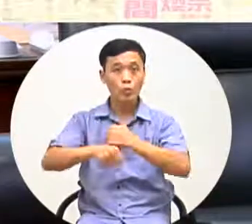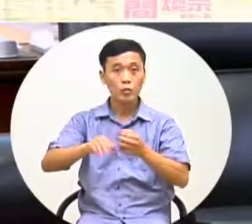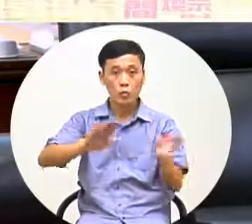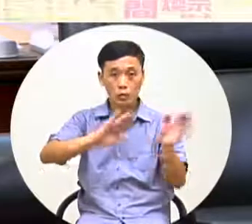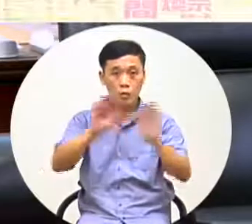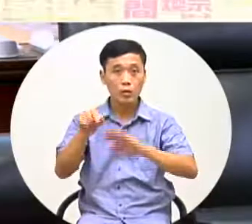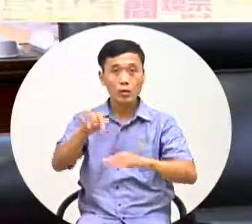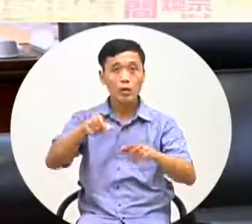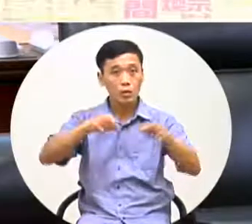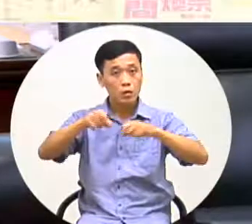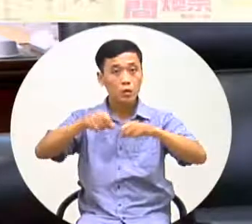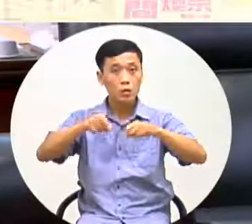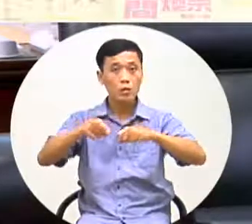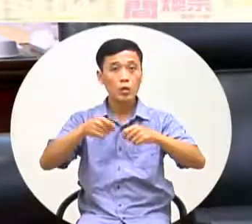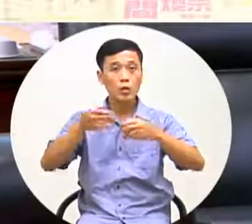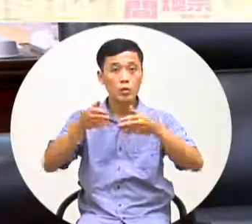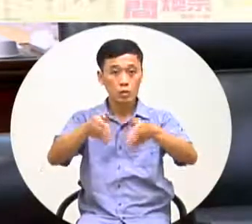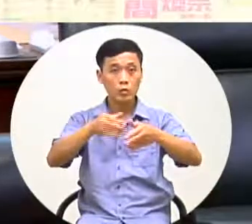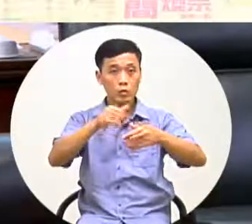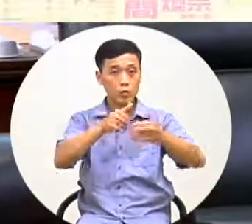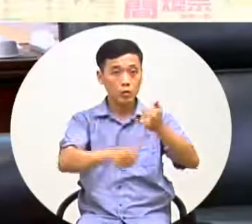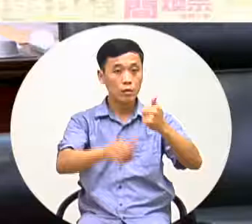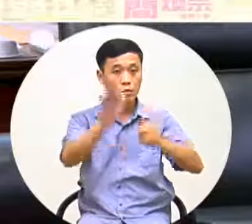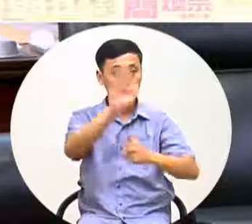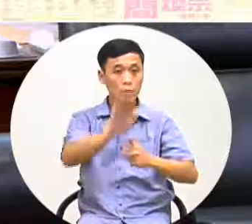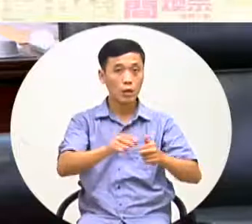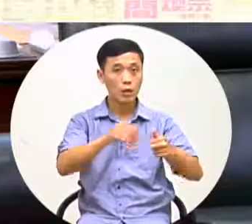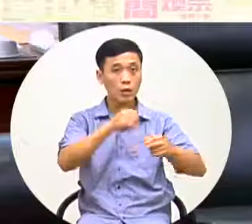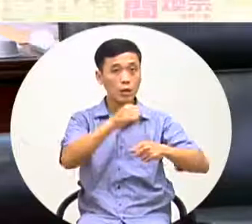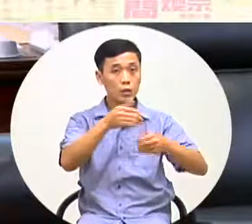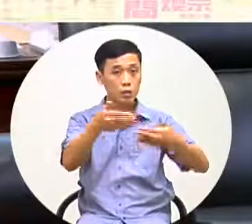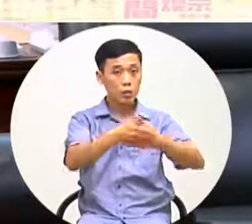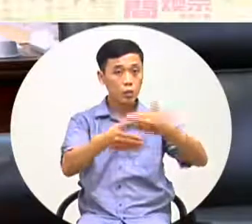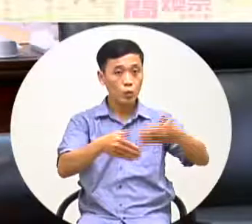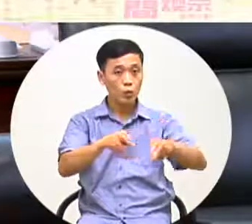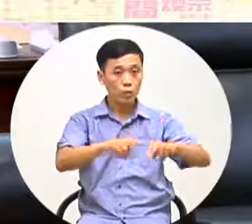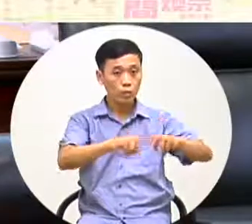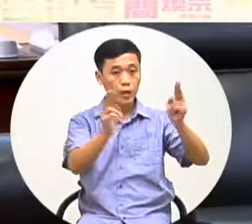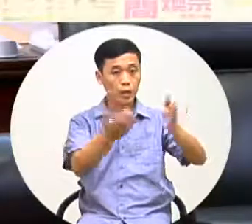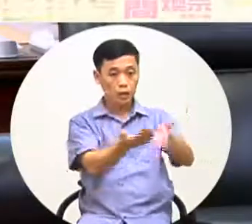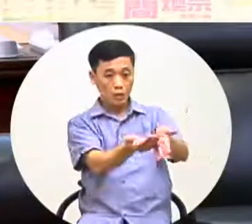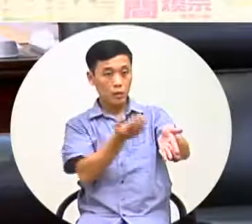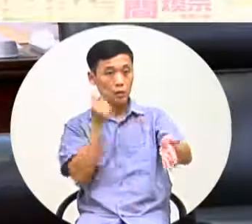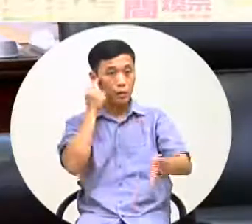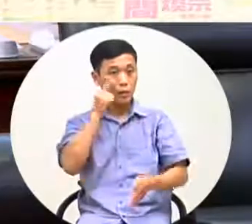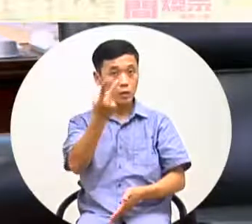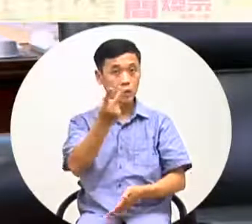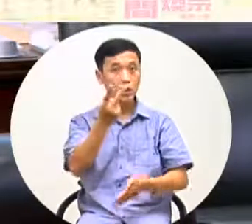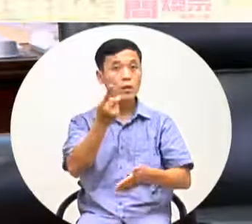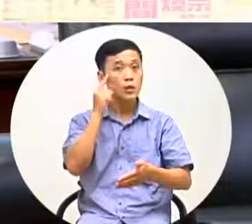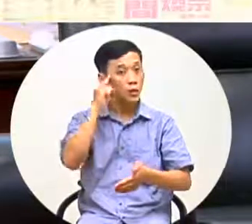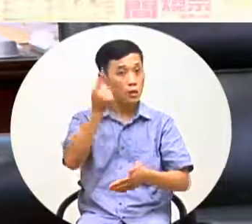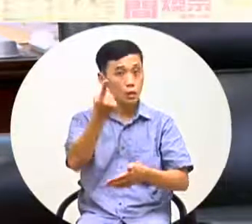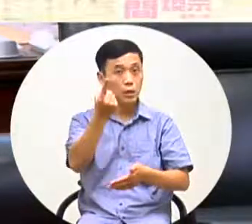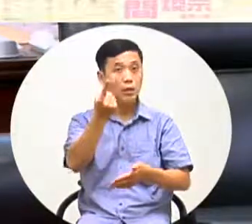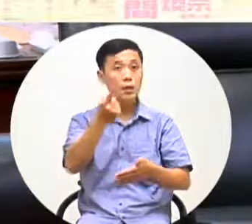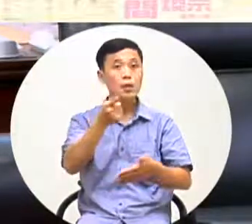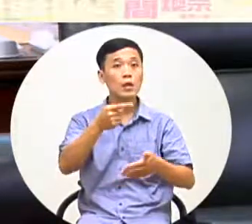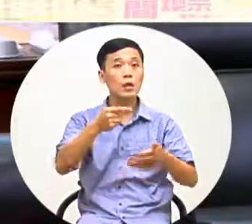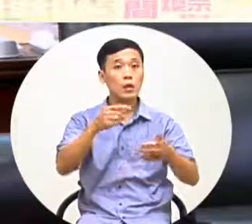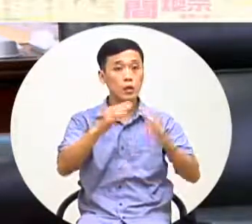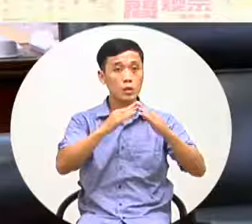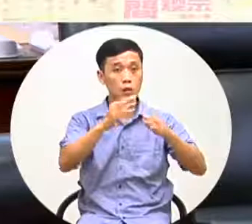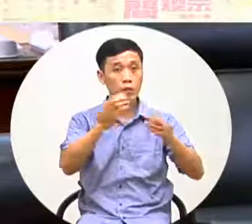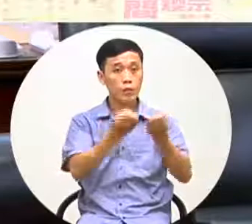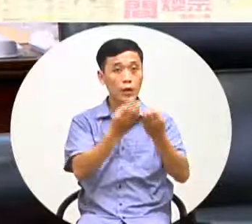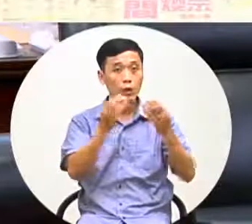通开幕前一天，我们就由都发局跟文化局所举办，我们去登山街60巷，去那边办了一场新兵